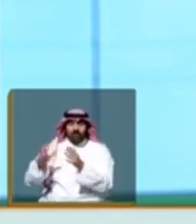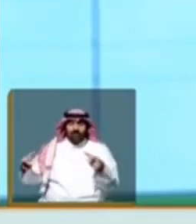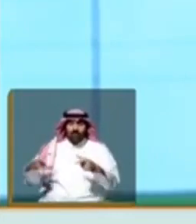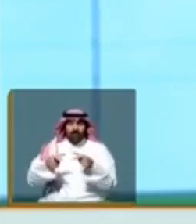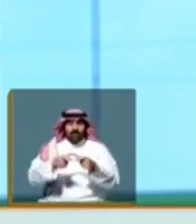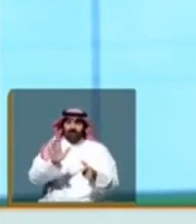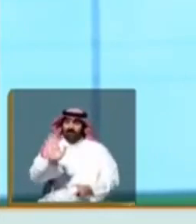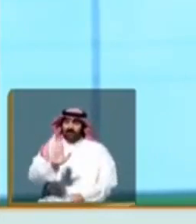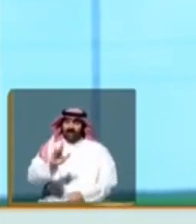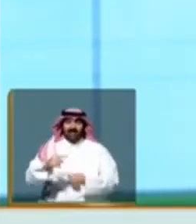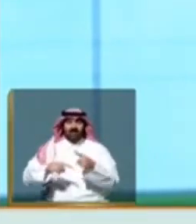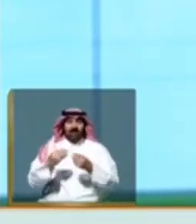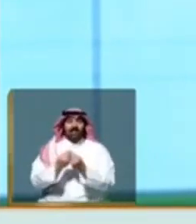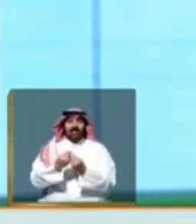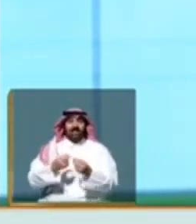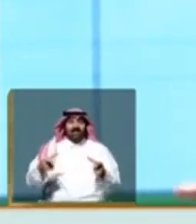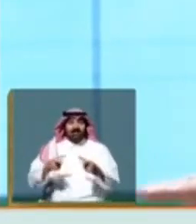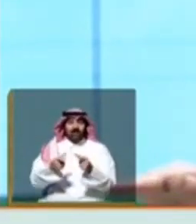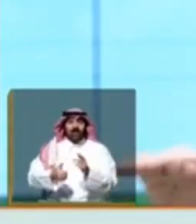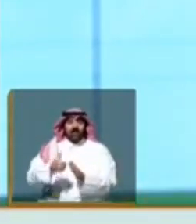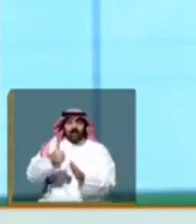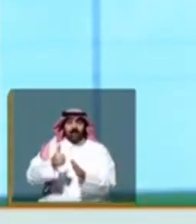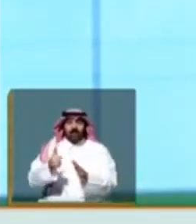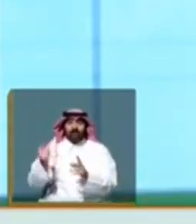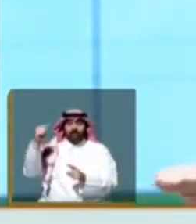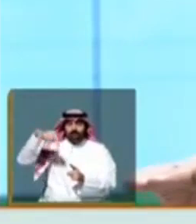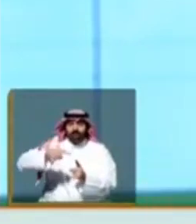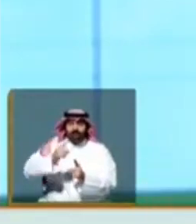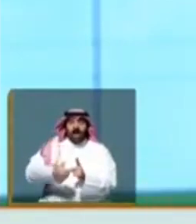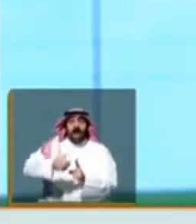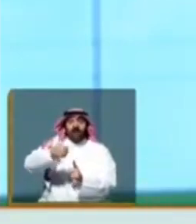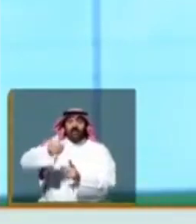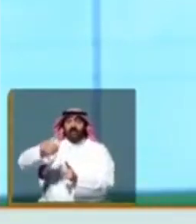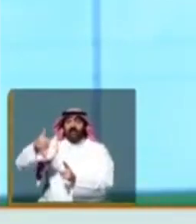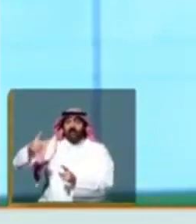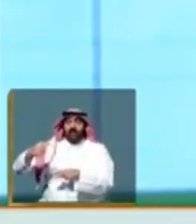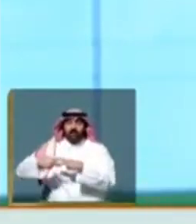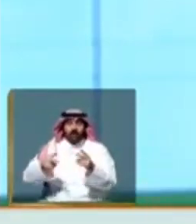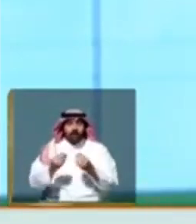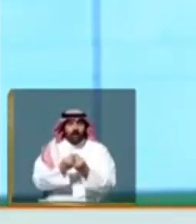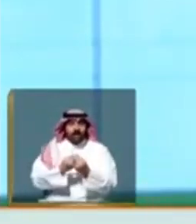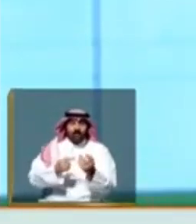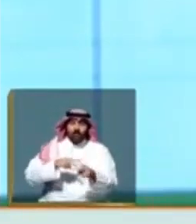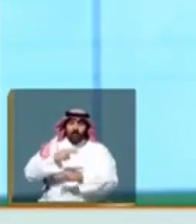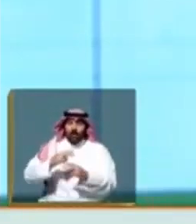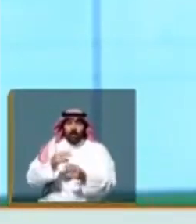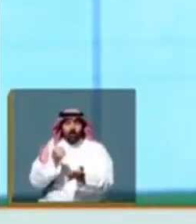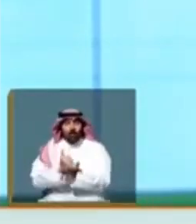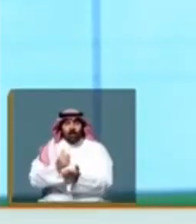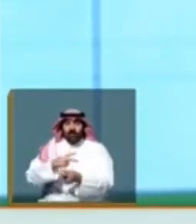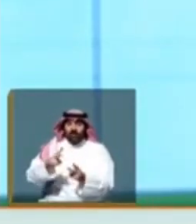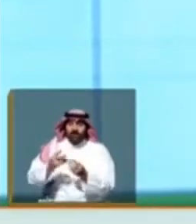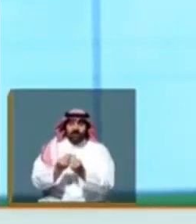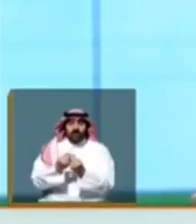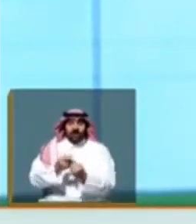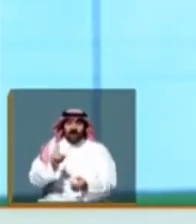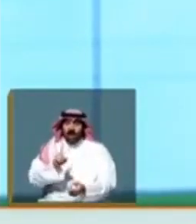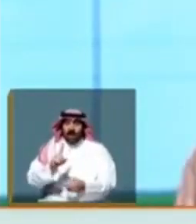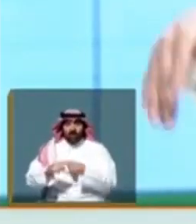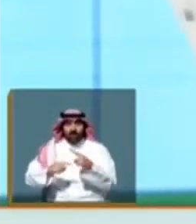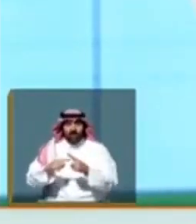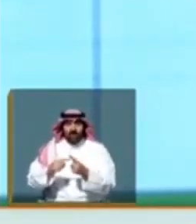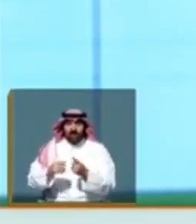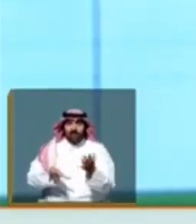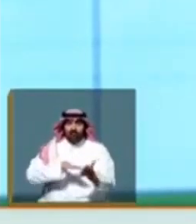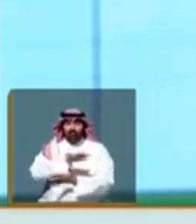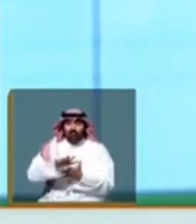تجمعات. كل ما تمسكنا بهذا نأمل من الله أن يبقى هذا المنحنى في مستويات جيدة، مستويات تكون مناسبة، مستويات لا تجعلنا لا قدر الله